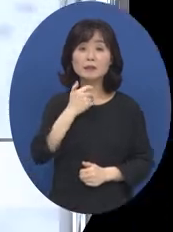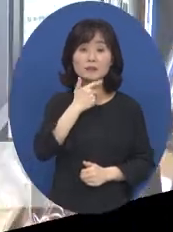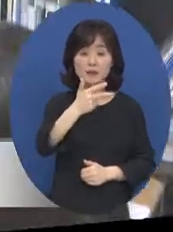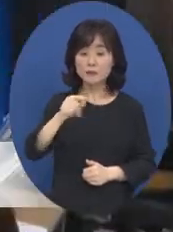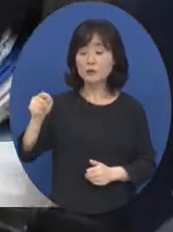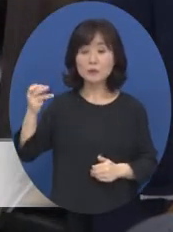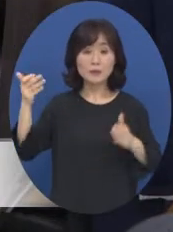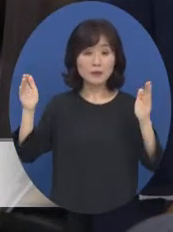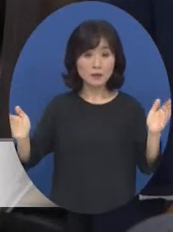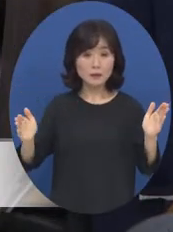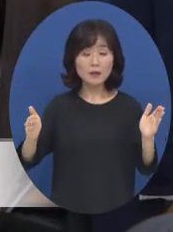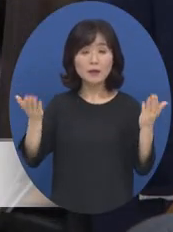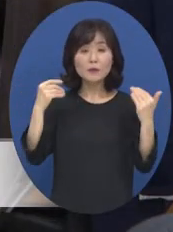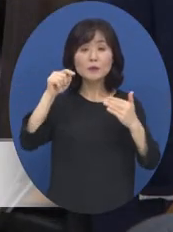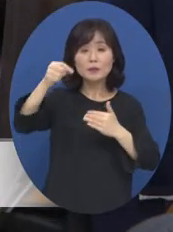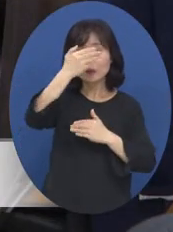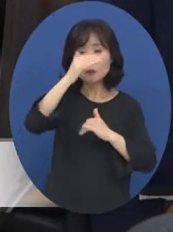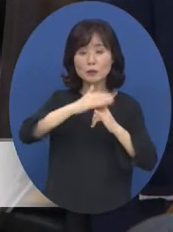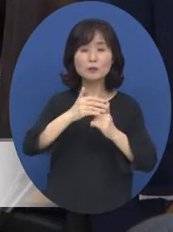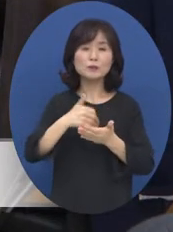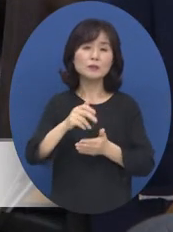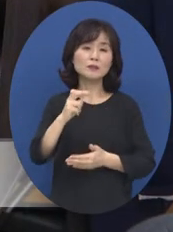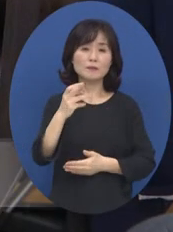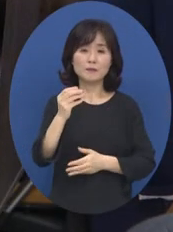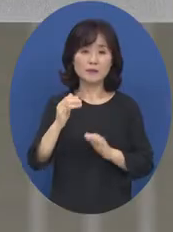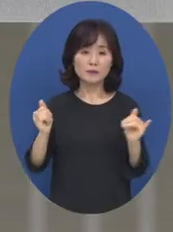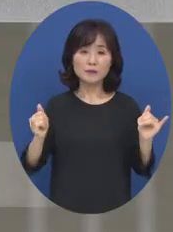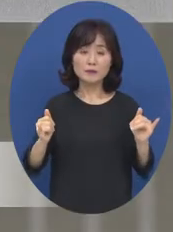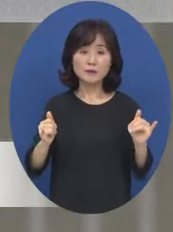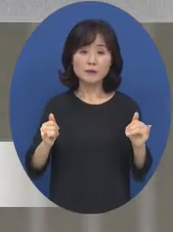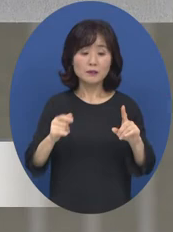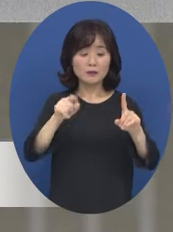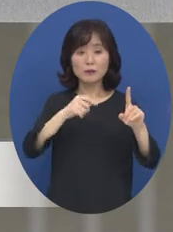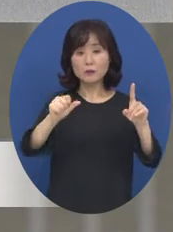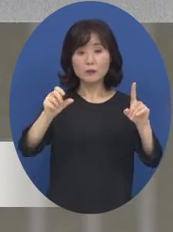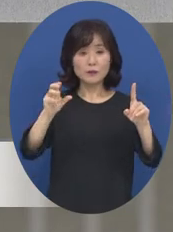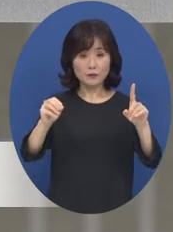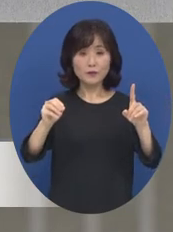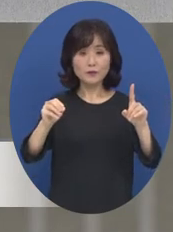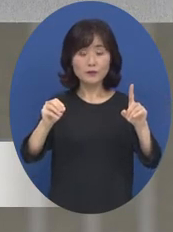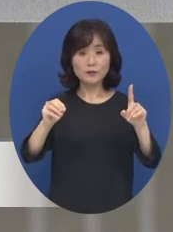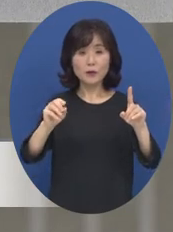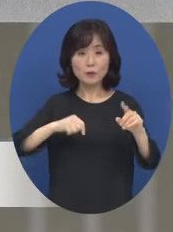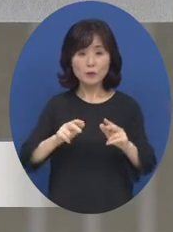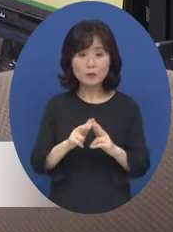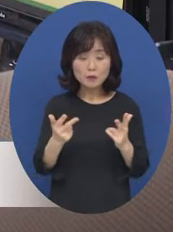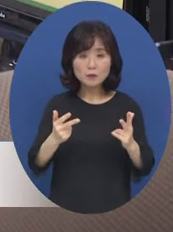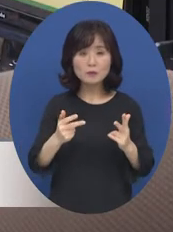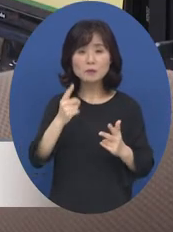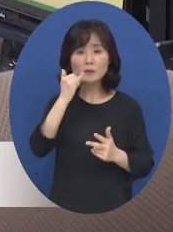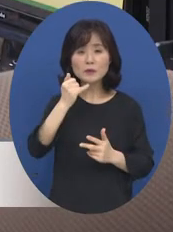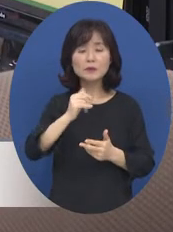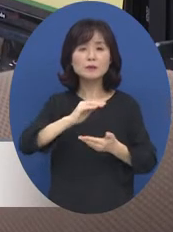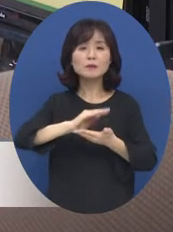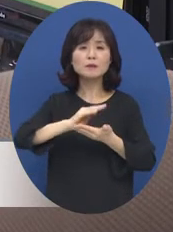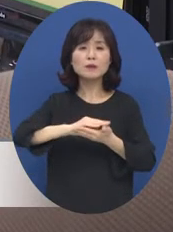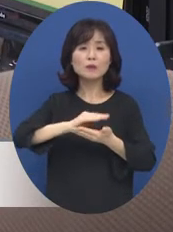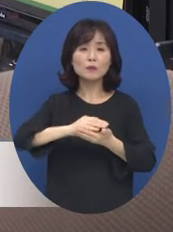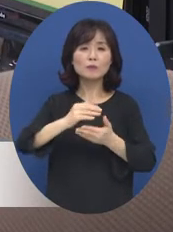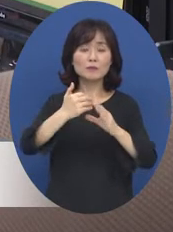에서 18세 인 학교 밖 선수는 12만여 명 1인당 5만원씩 본인이나 보호자가 계좌로 직접